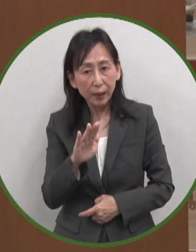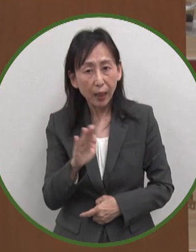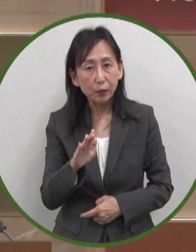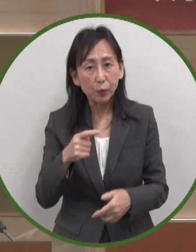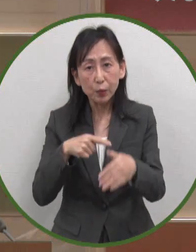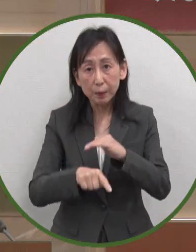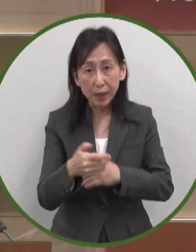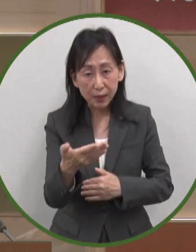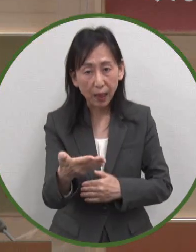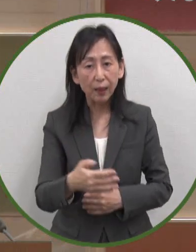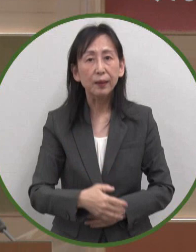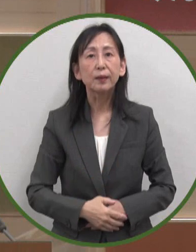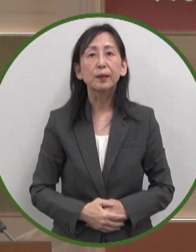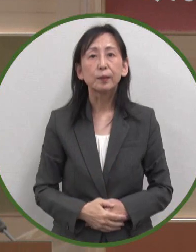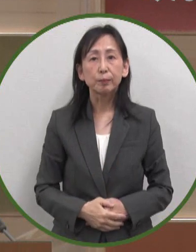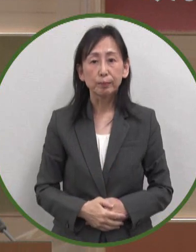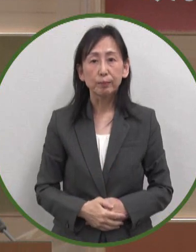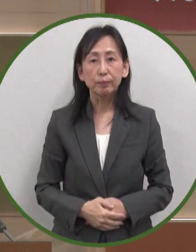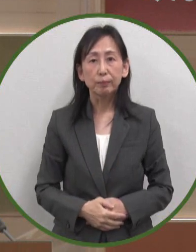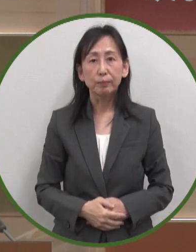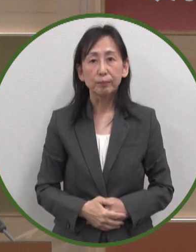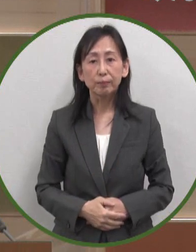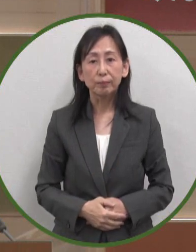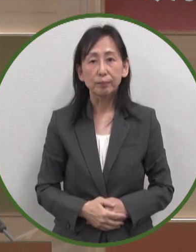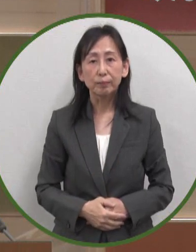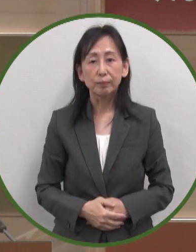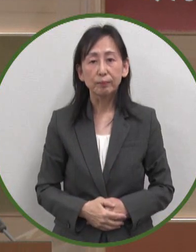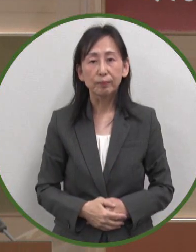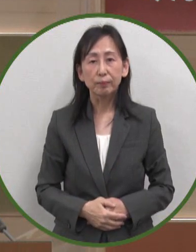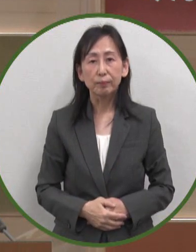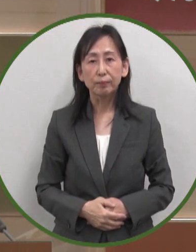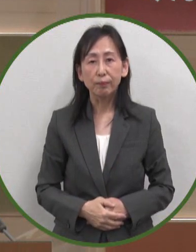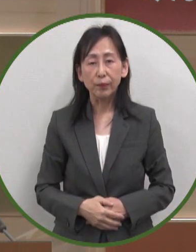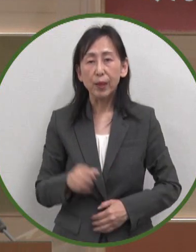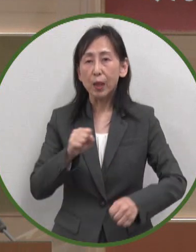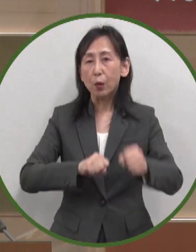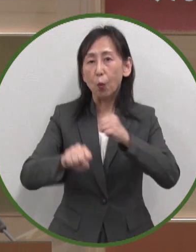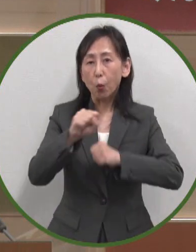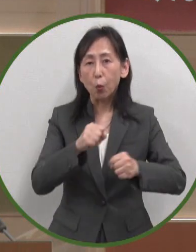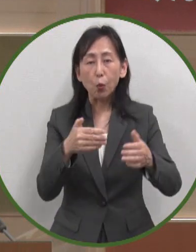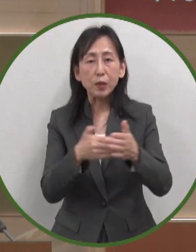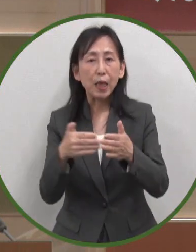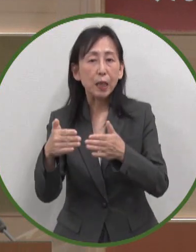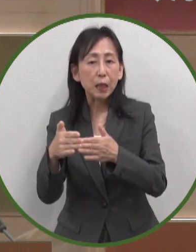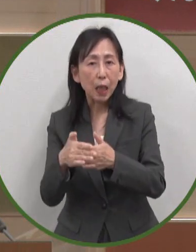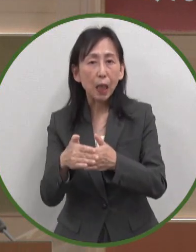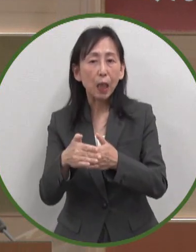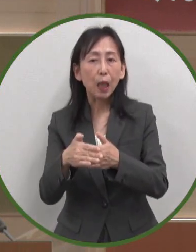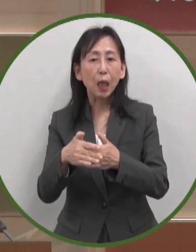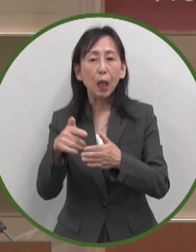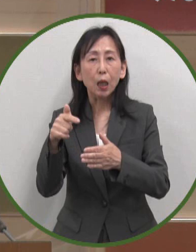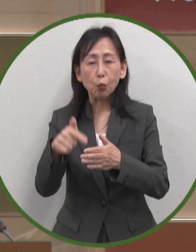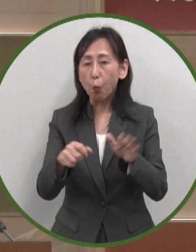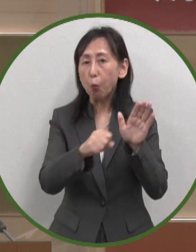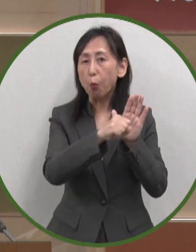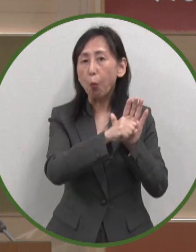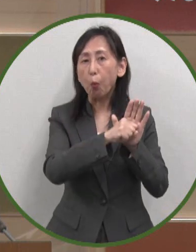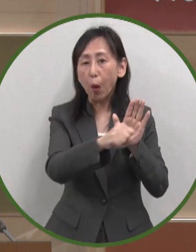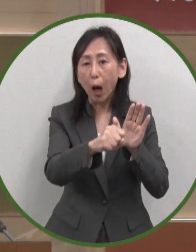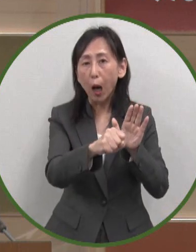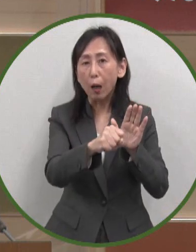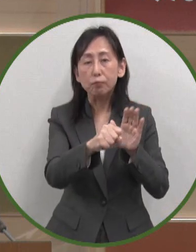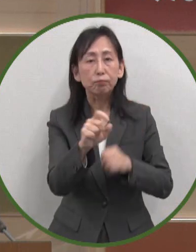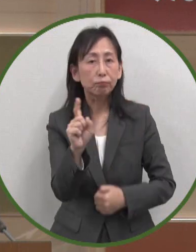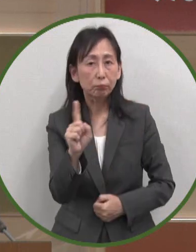うか。 ですね、まずその行動制限の、まあ、非常に大きな効果を発揮する部